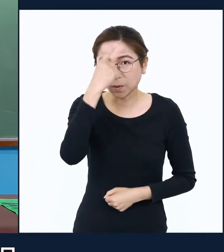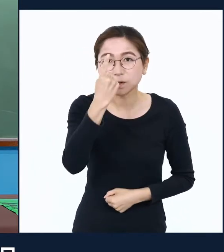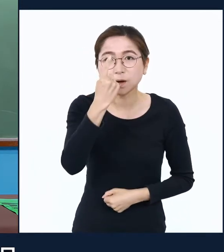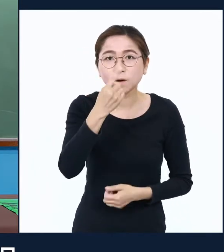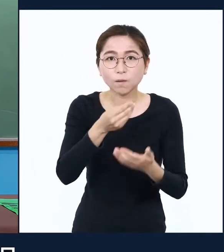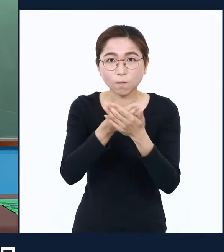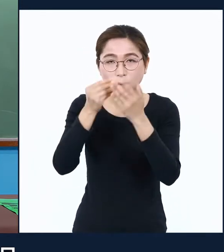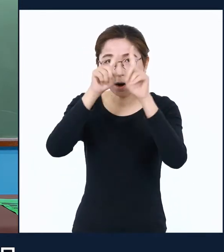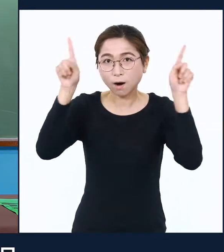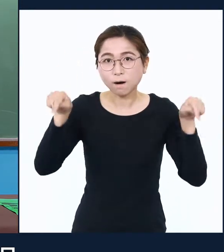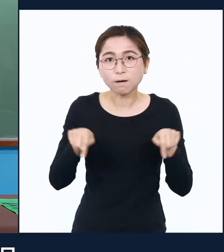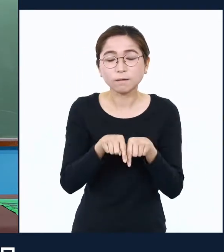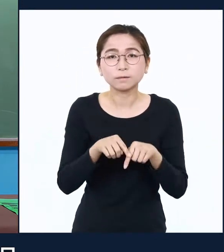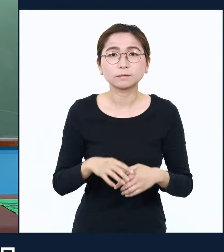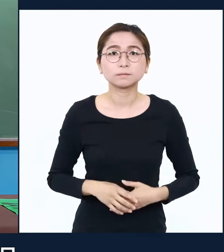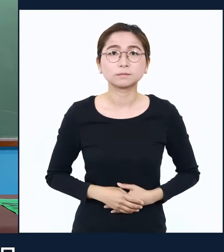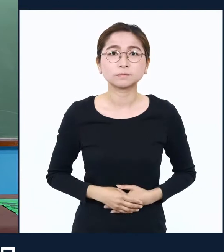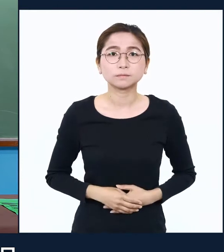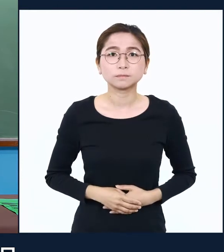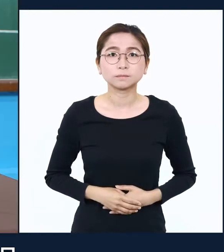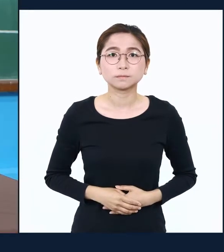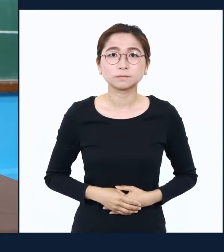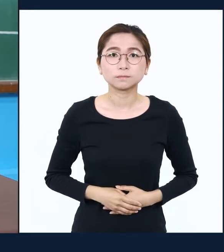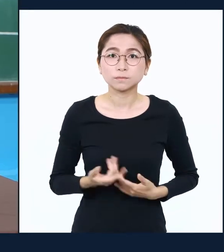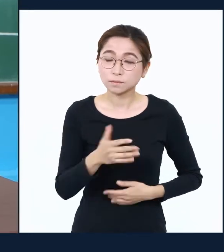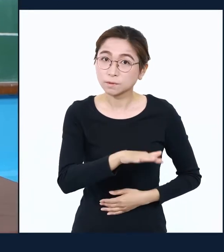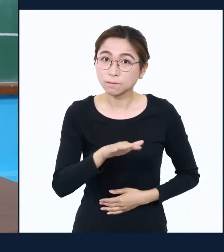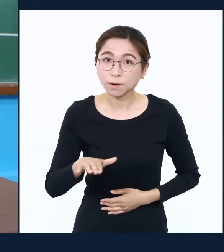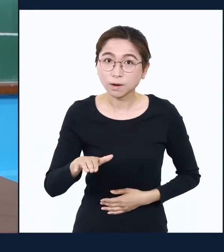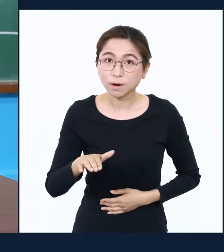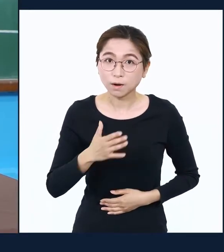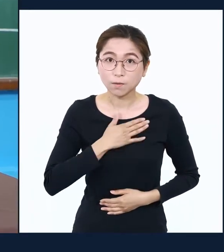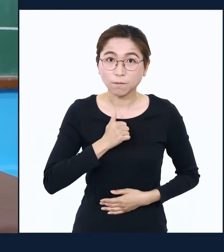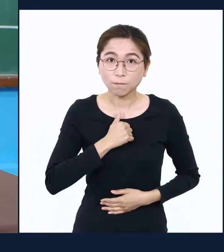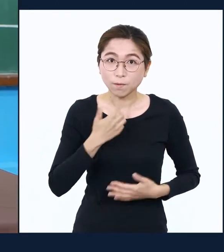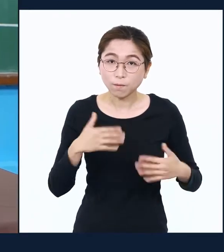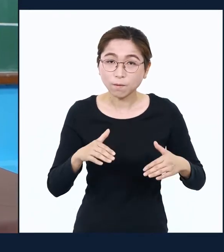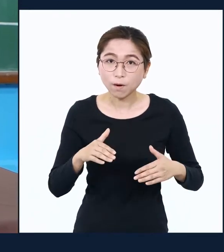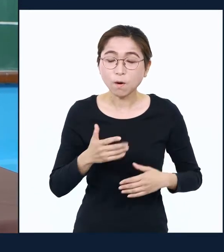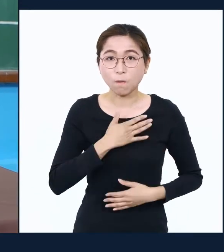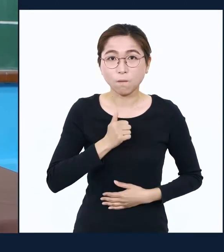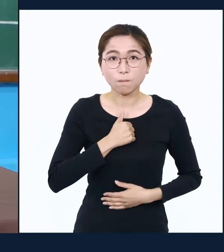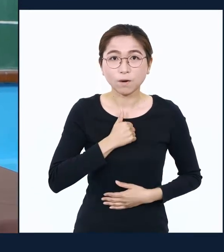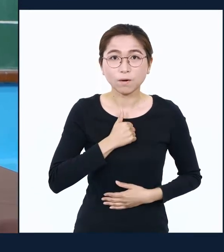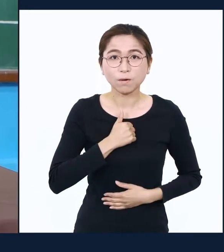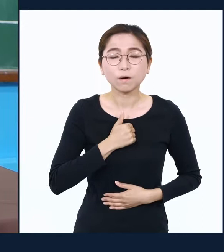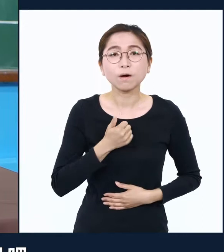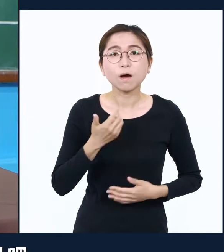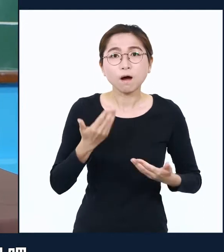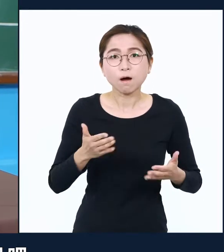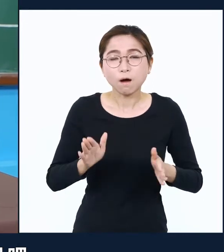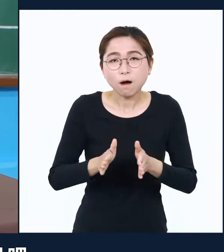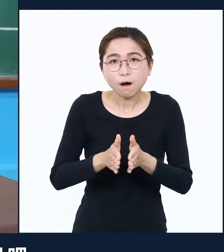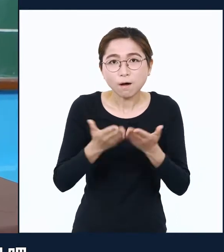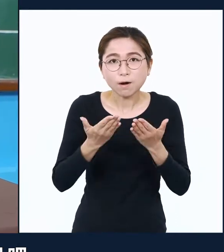獨一無二的版畫作品的。好，小朋友你们准备好没有？如果准备好呢，我